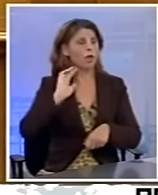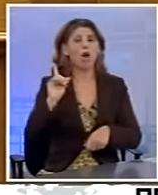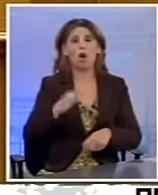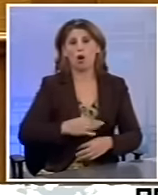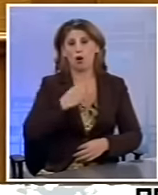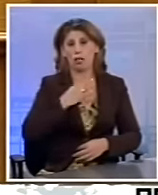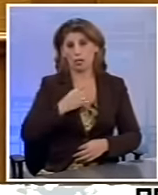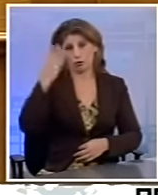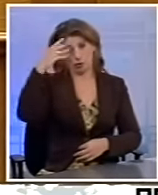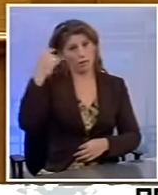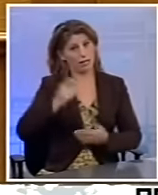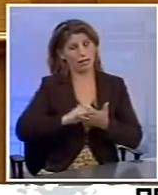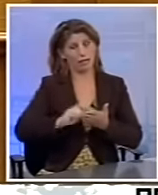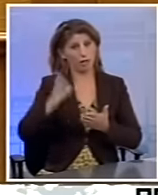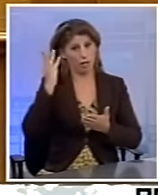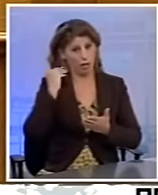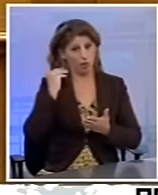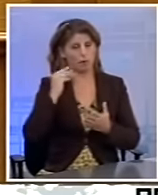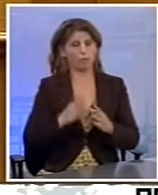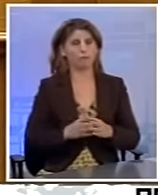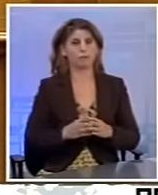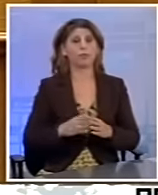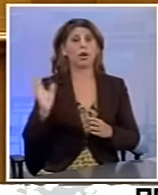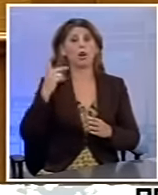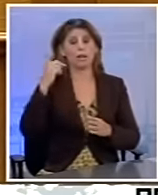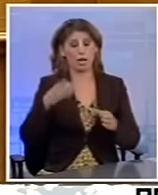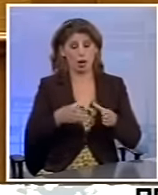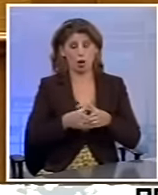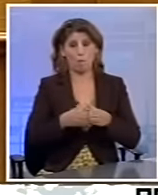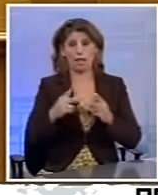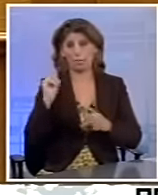του και μας ακούει, όταν ήταν ένα κόμμα της αντιπολίτευσης, είχε την απέτηση να είναι